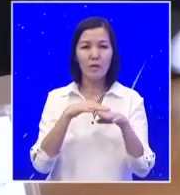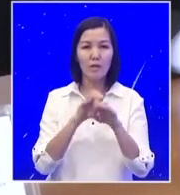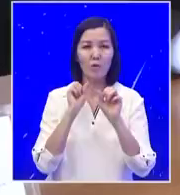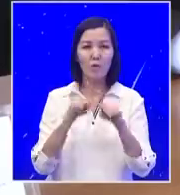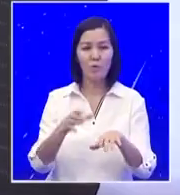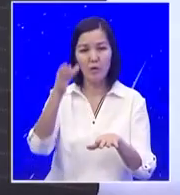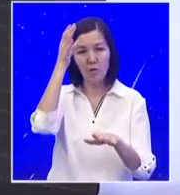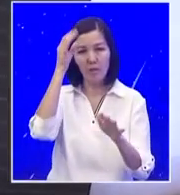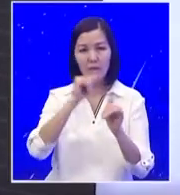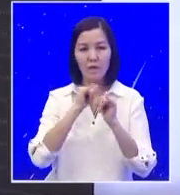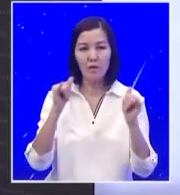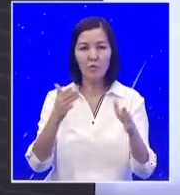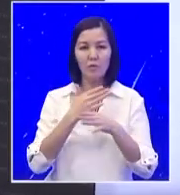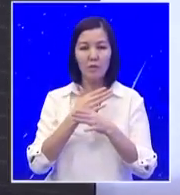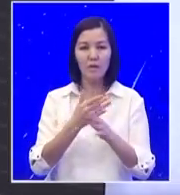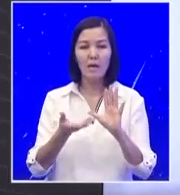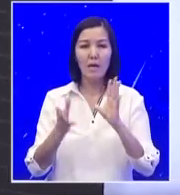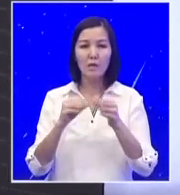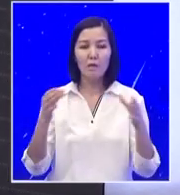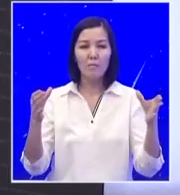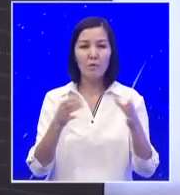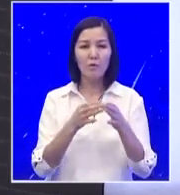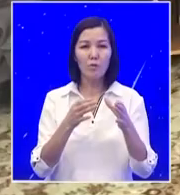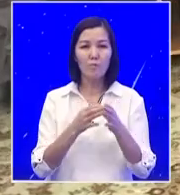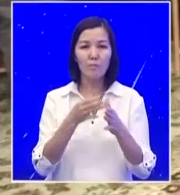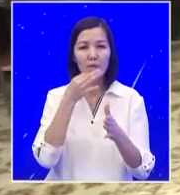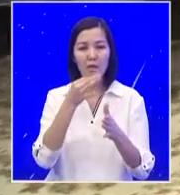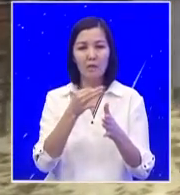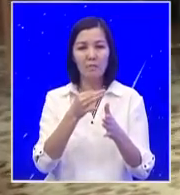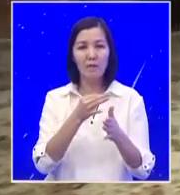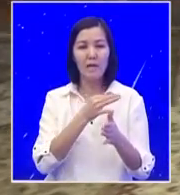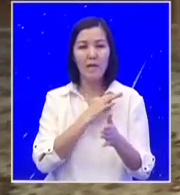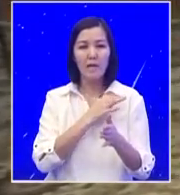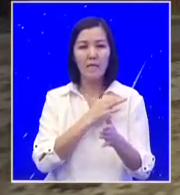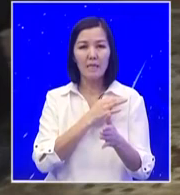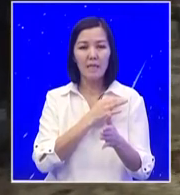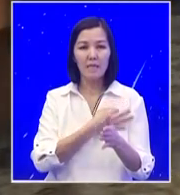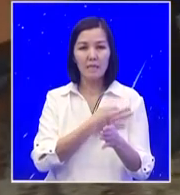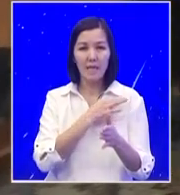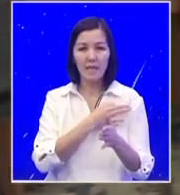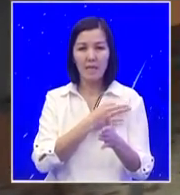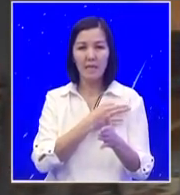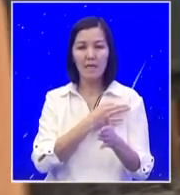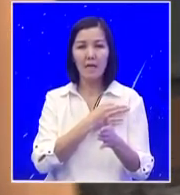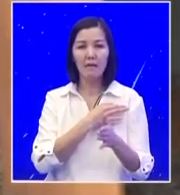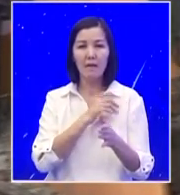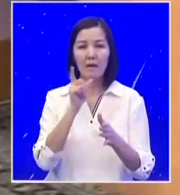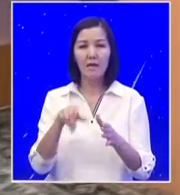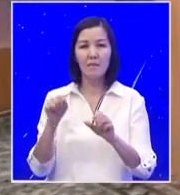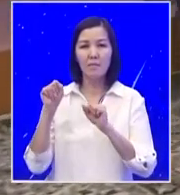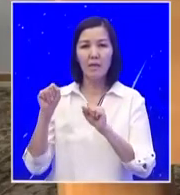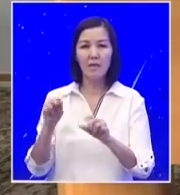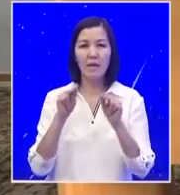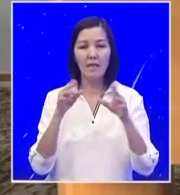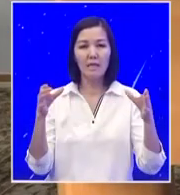арасындағы құқықтық сауаттылықты арттыруға жәрдемдеспек. Жалпы ұйым құрамына тәжірибелі заңгерлер, кәсіби адвокаттар мен әділет